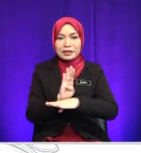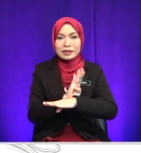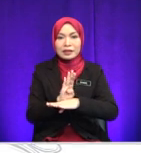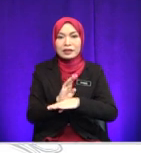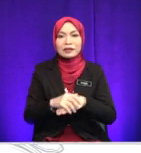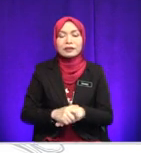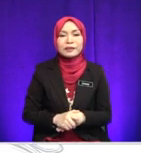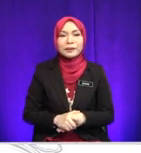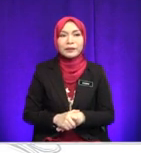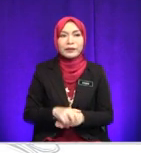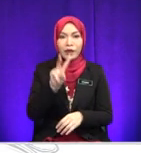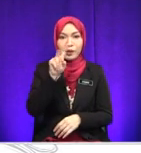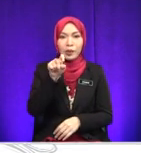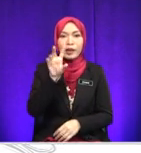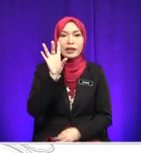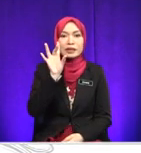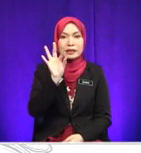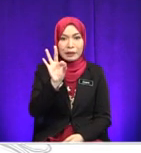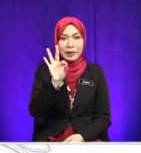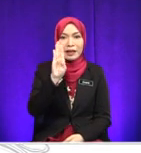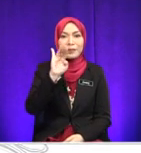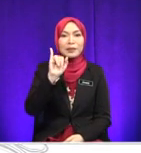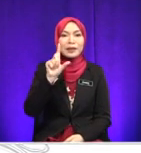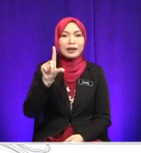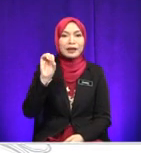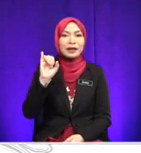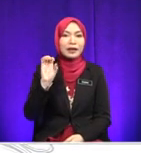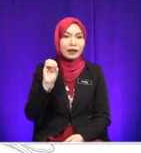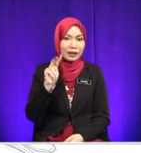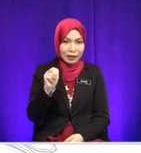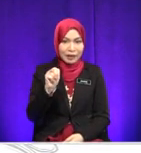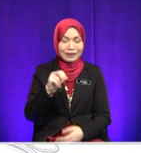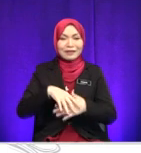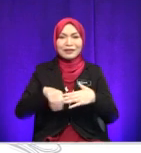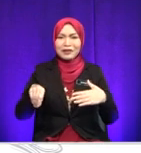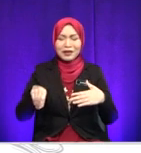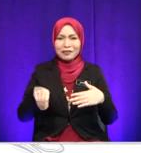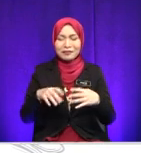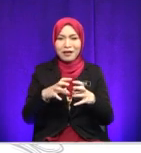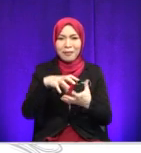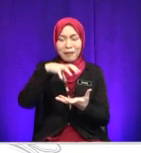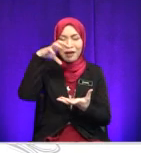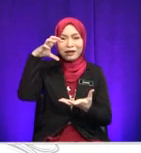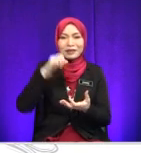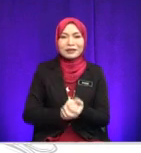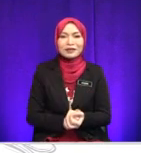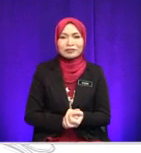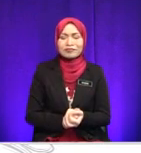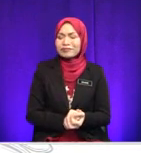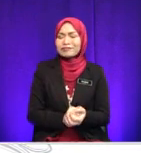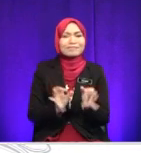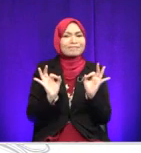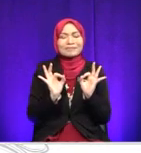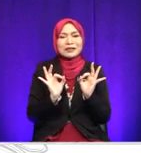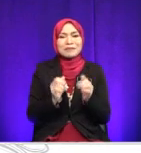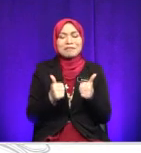RM90.9 bilion. Oh, bagusnya Haris. Rajin buat pembacaan. Jadi untuk pengetahuan, anak-anak murid di